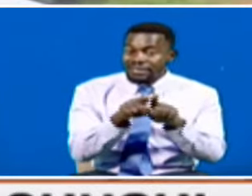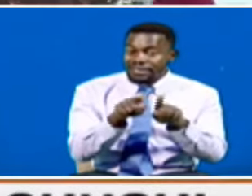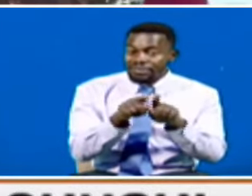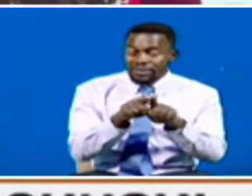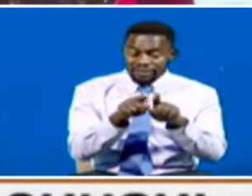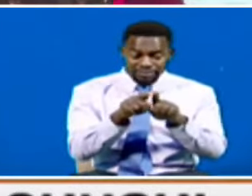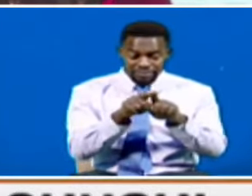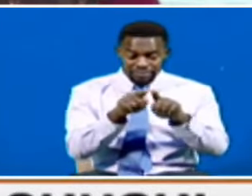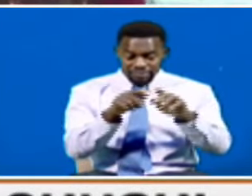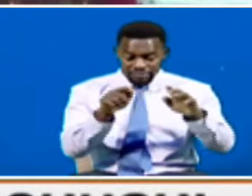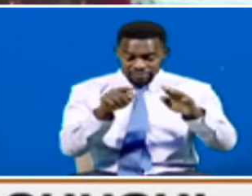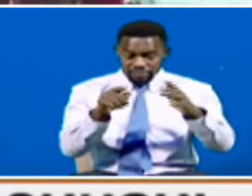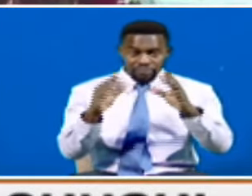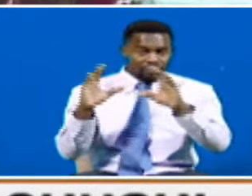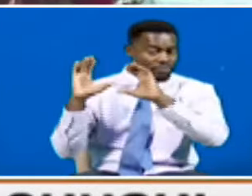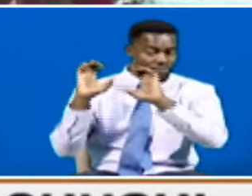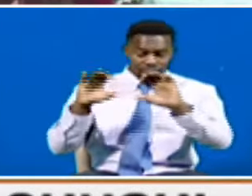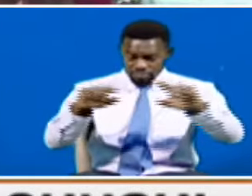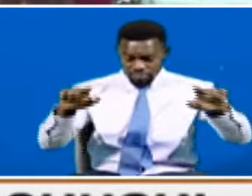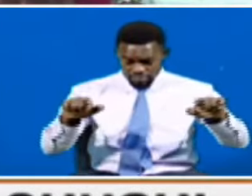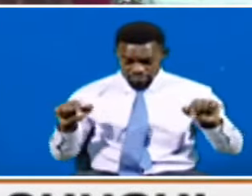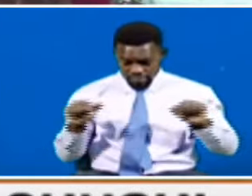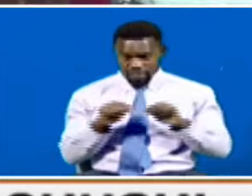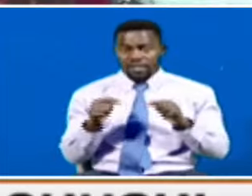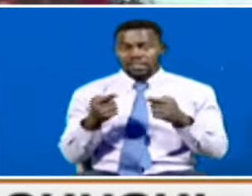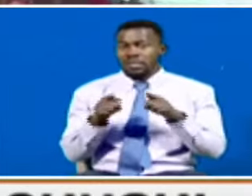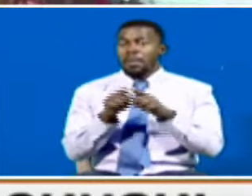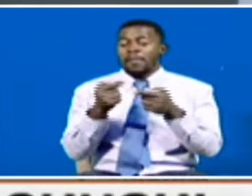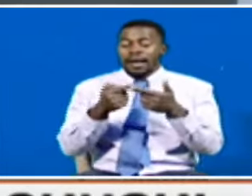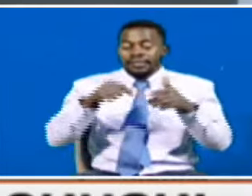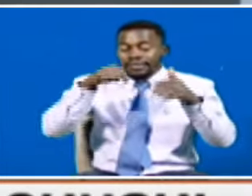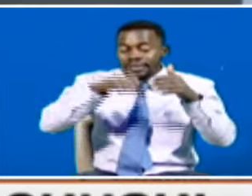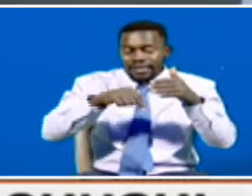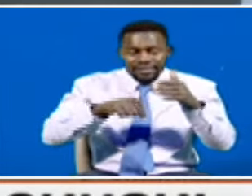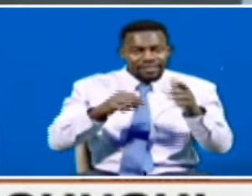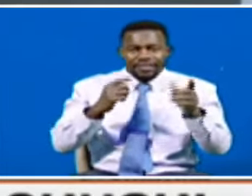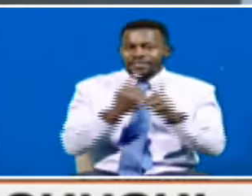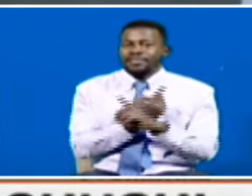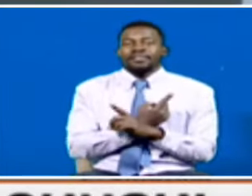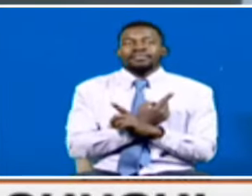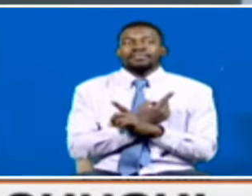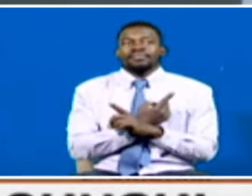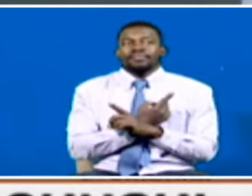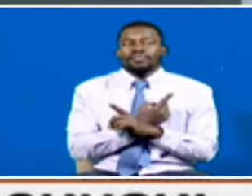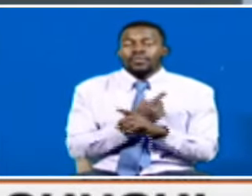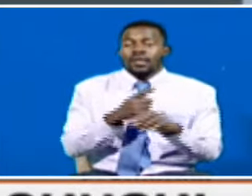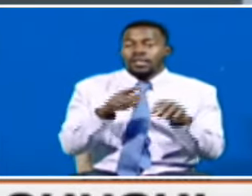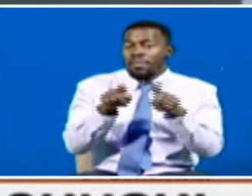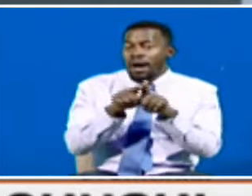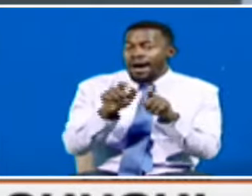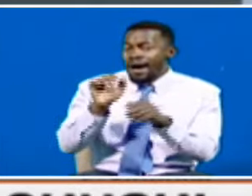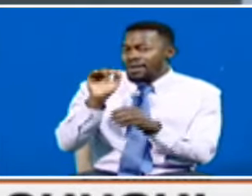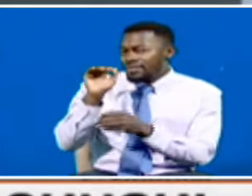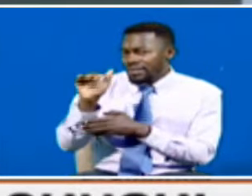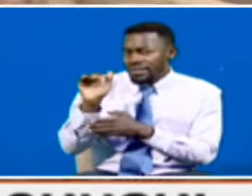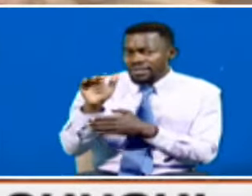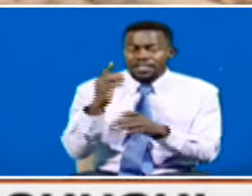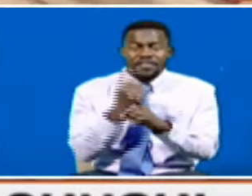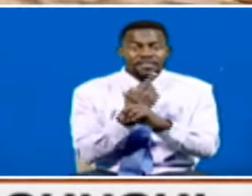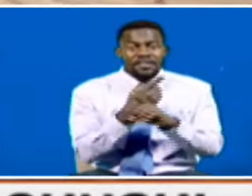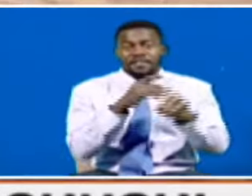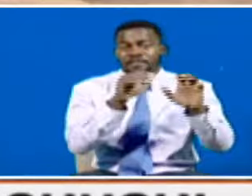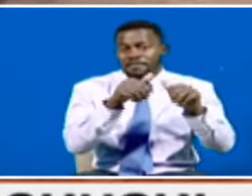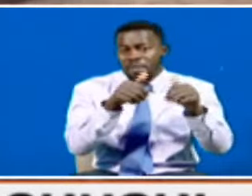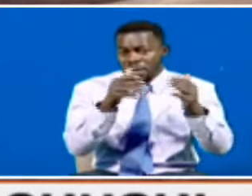Kenya sita. Haya yanajiri huku wito ukitolewa kwa wakulima kuchangamkia kilimo asili, kuepukana na mazao yaliyo na kemikali